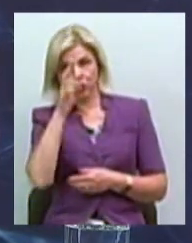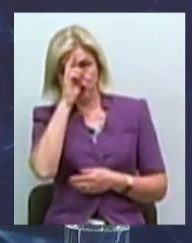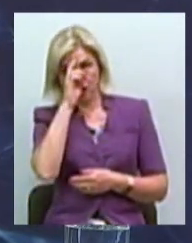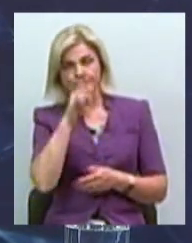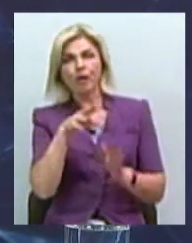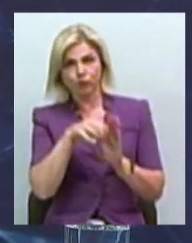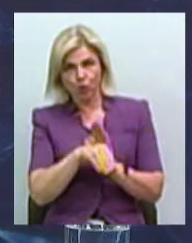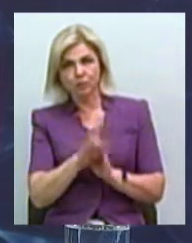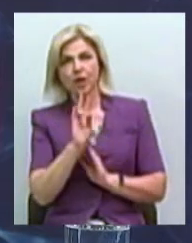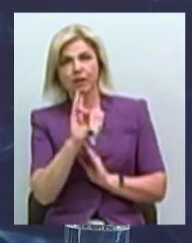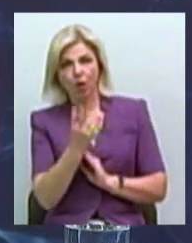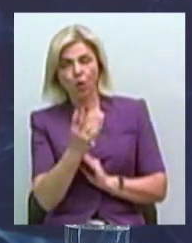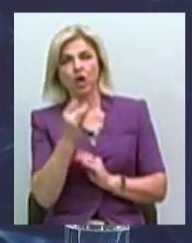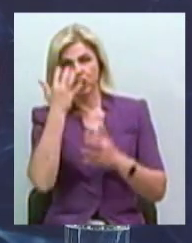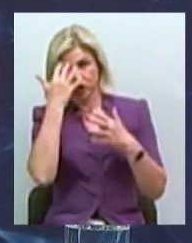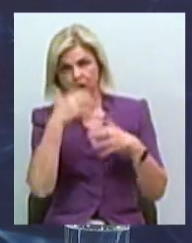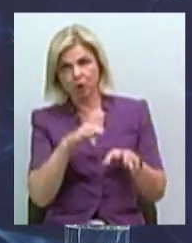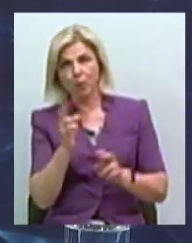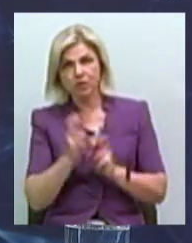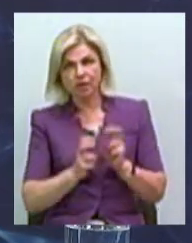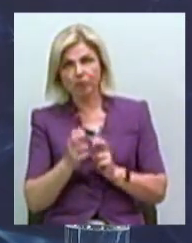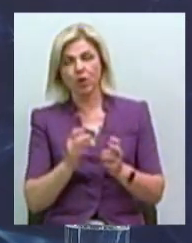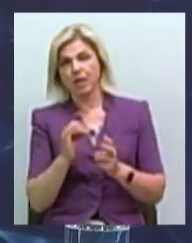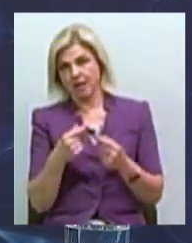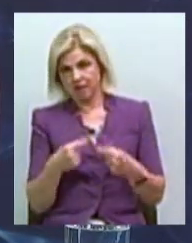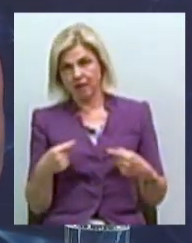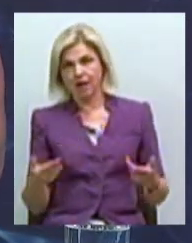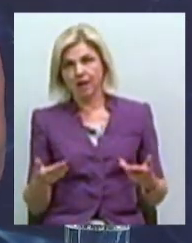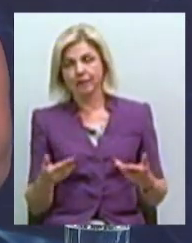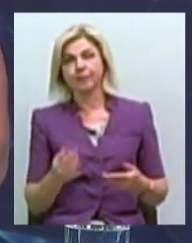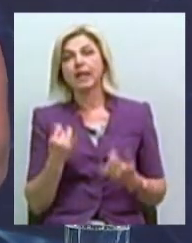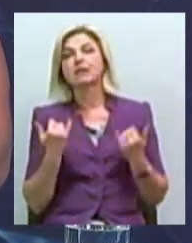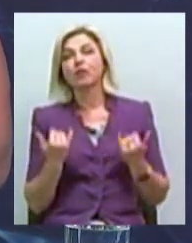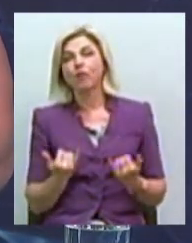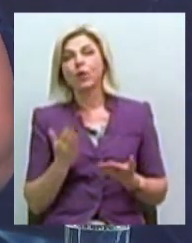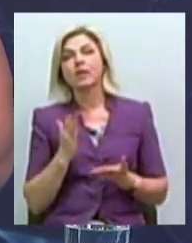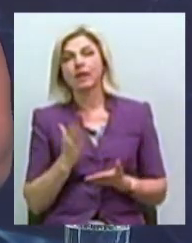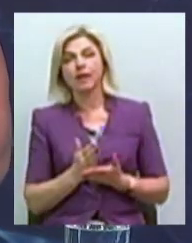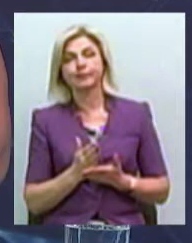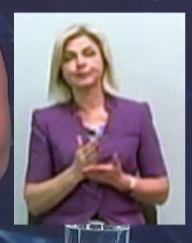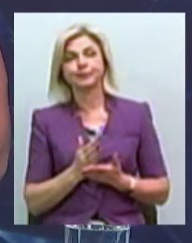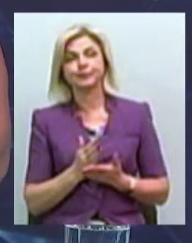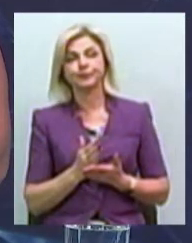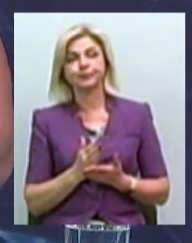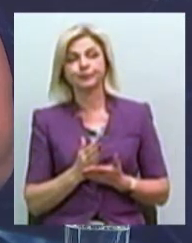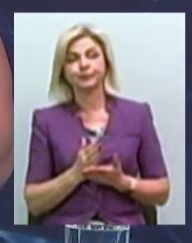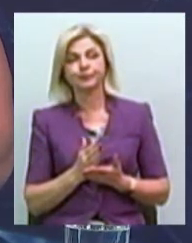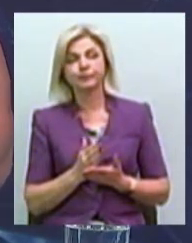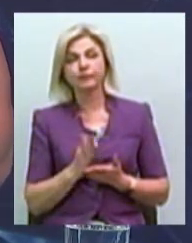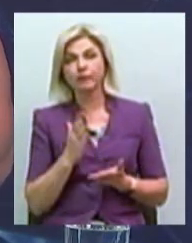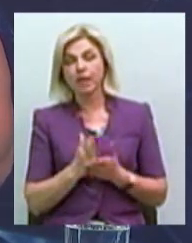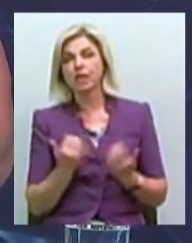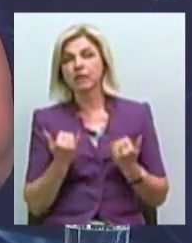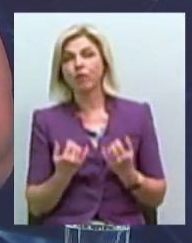місті Миколаєві, в тому числі Чорноморський суднобудівний завод і так далі. І сьогодні є, ну, не то, що побоювання, а